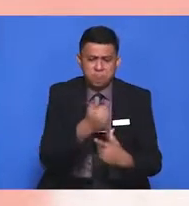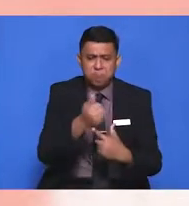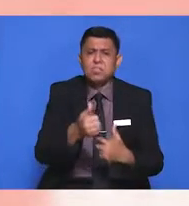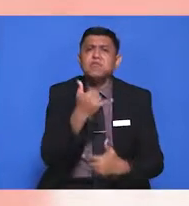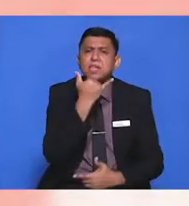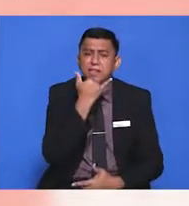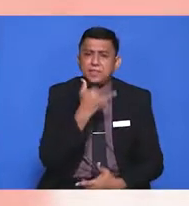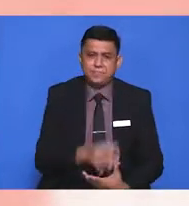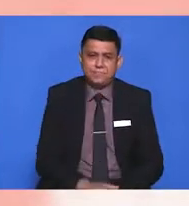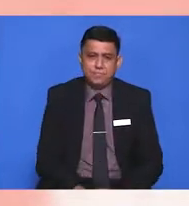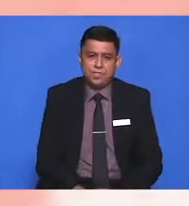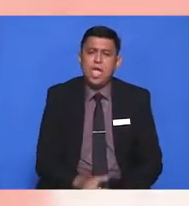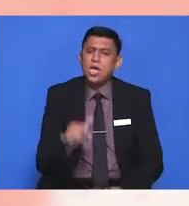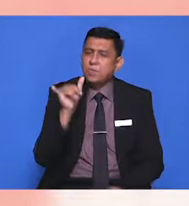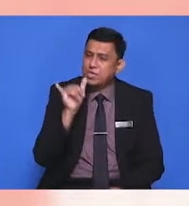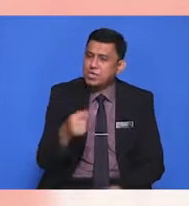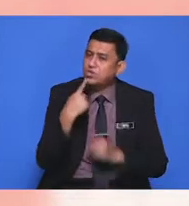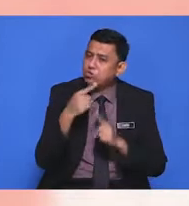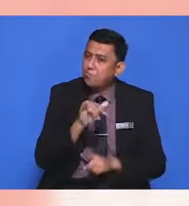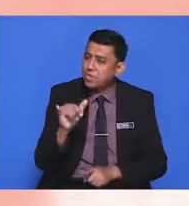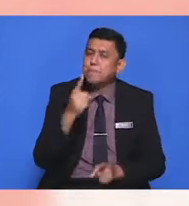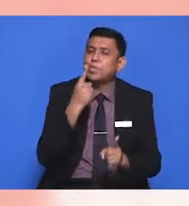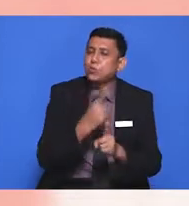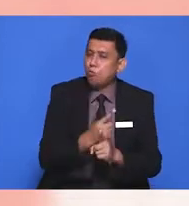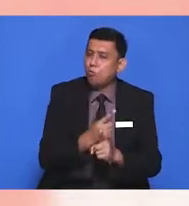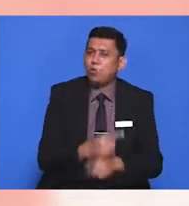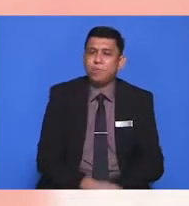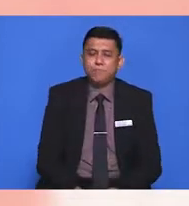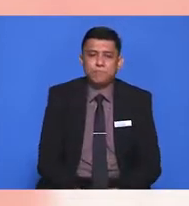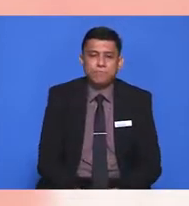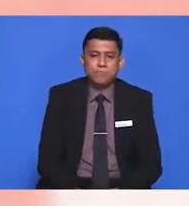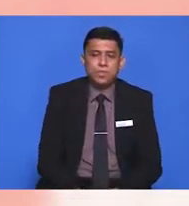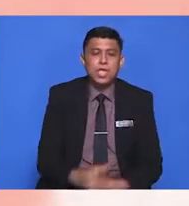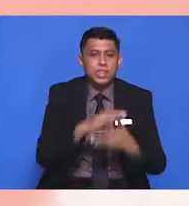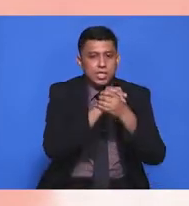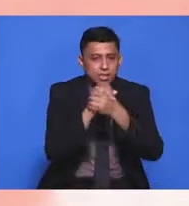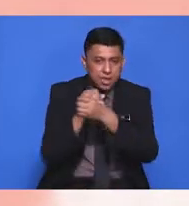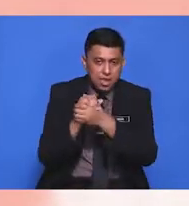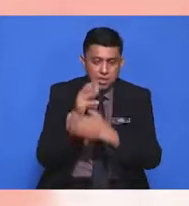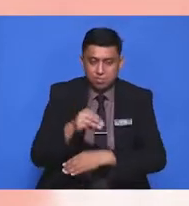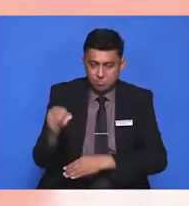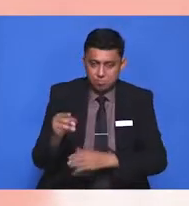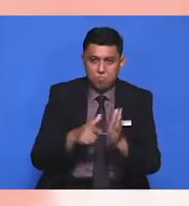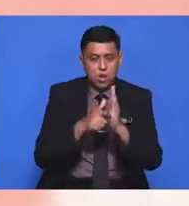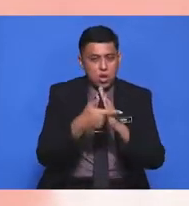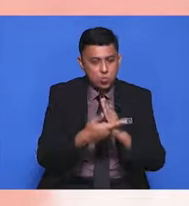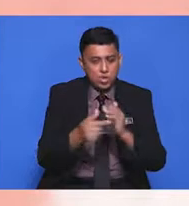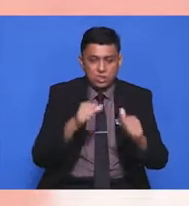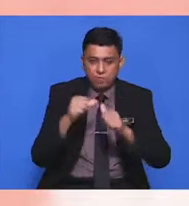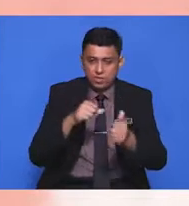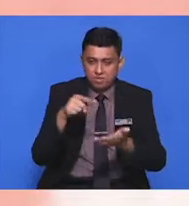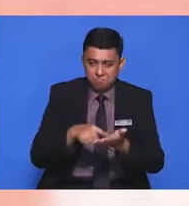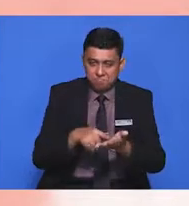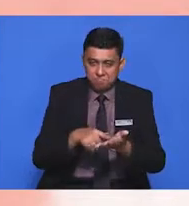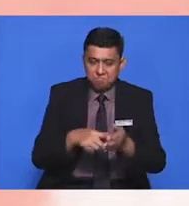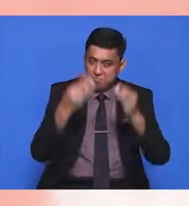benar? Ya, jawapannya adalah benar. Tahniah murid-murid, melalui aktiviti uji kendiri ini, cikgu